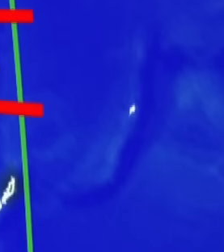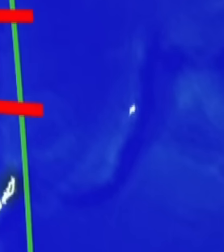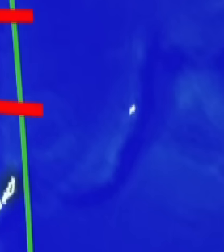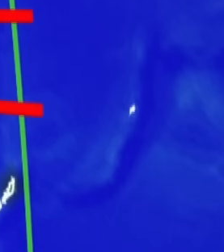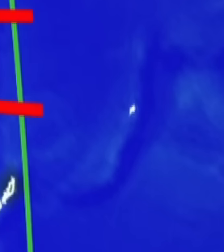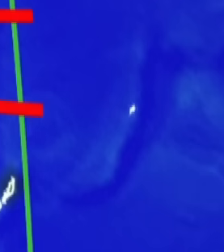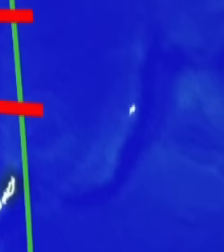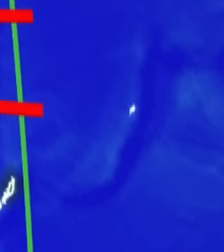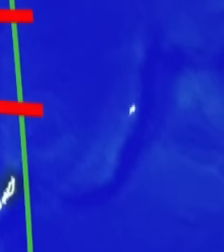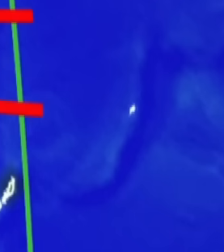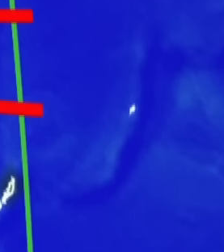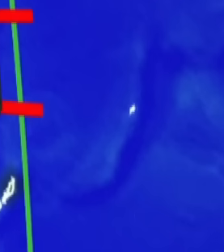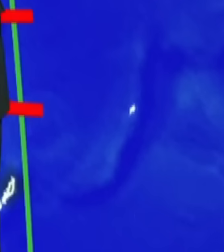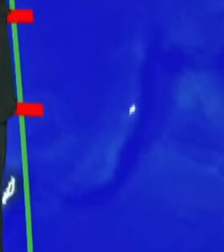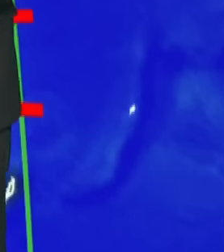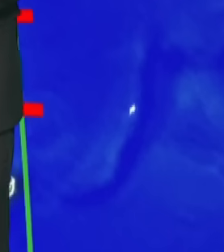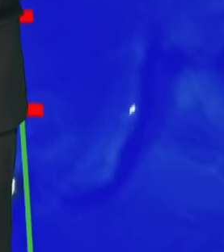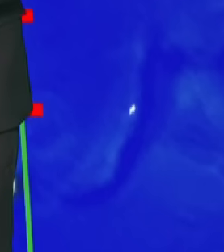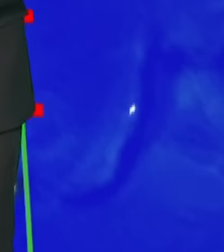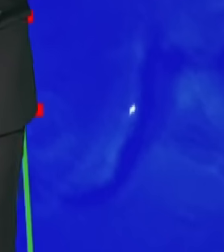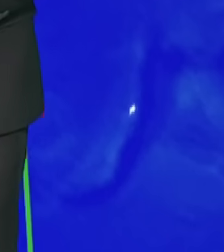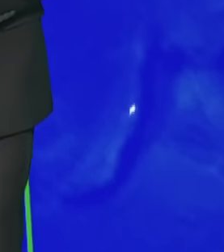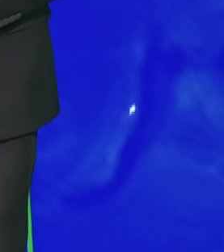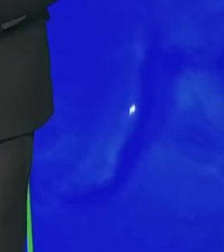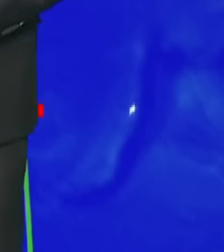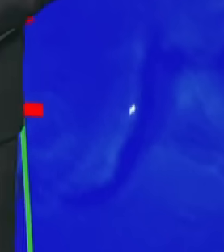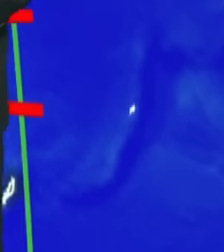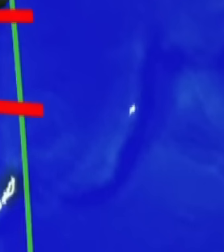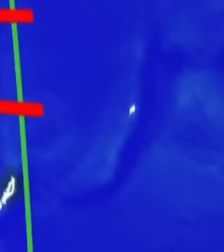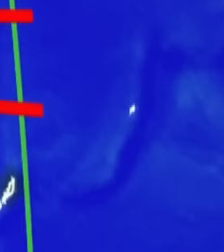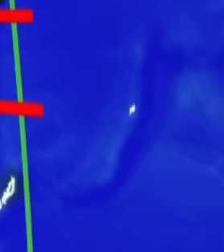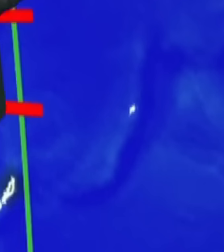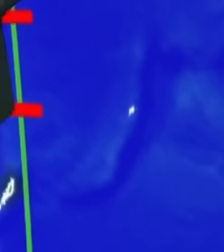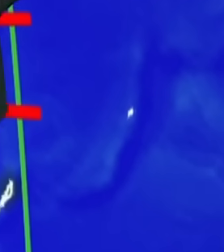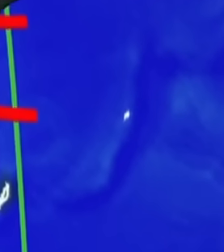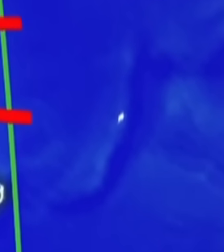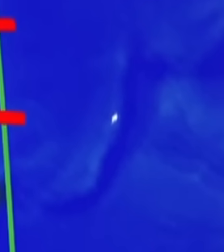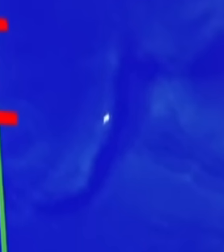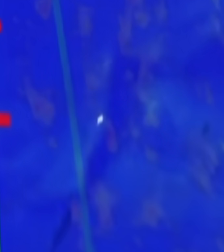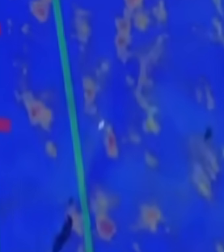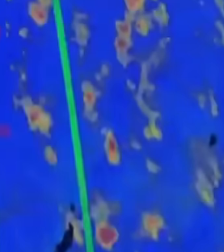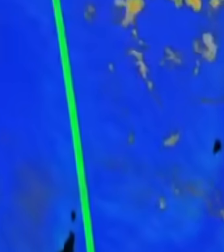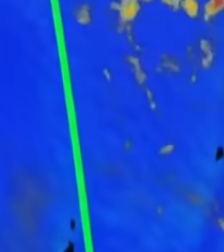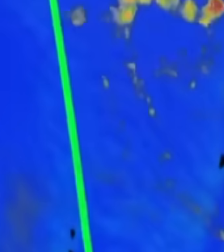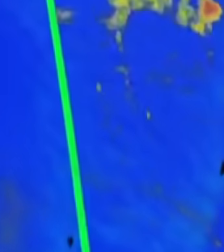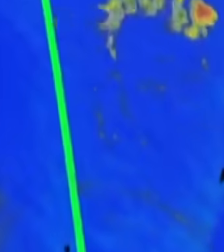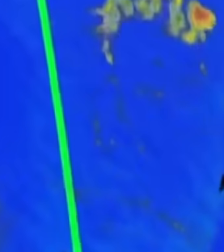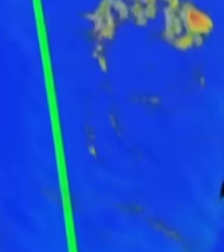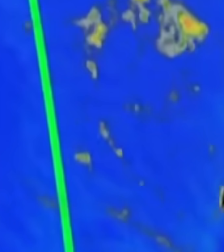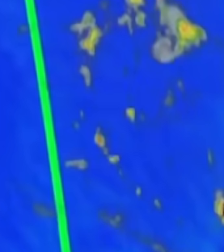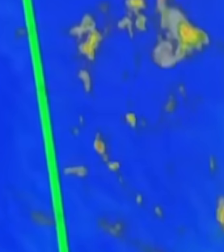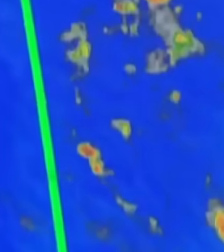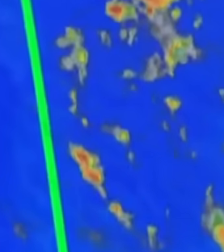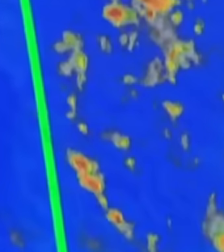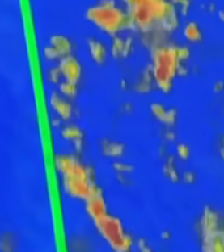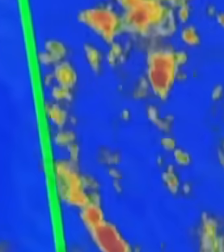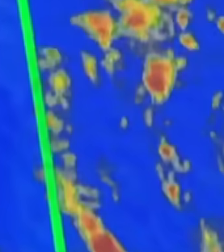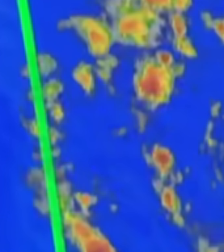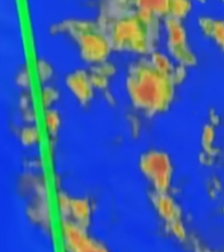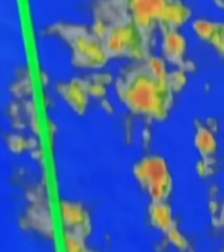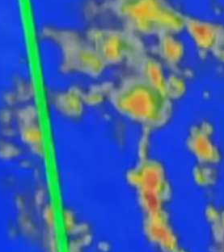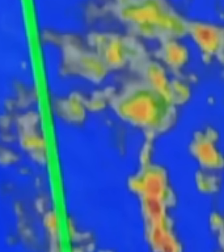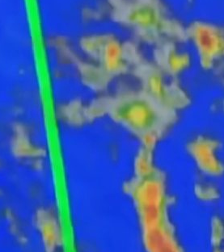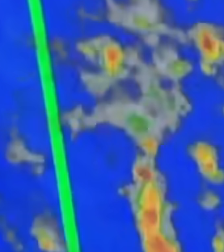Caraga, kadalasan naglandfall ang bagyo kapag Nobyembre. At yan po ang update sa lagay ng panahon. Ako po si Ariel